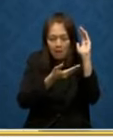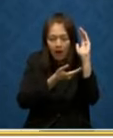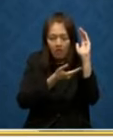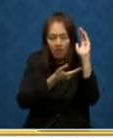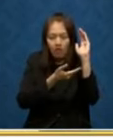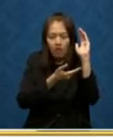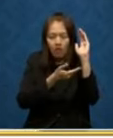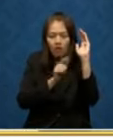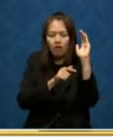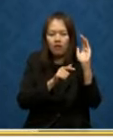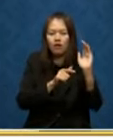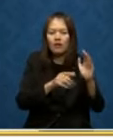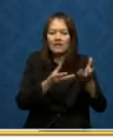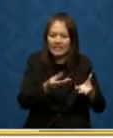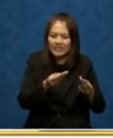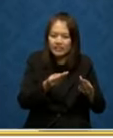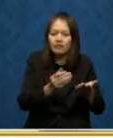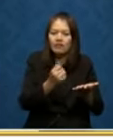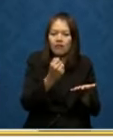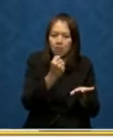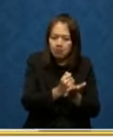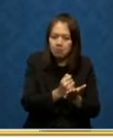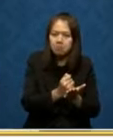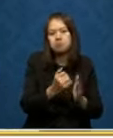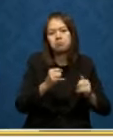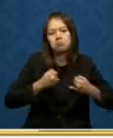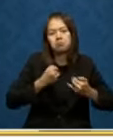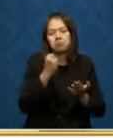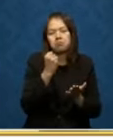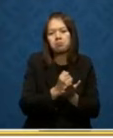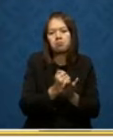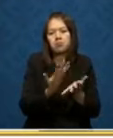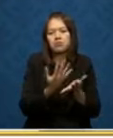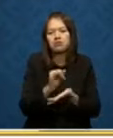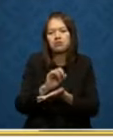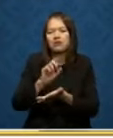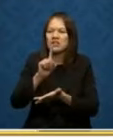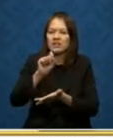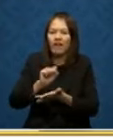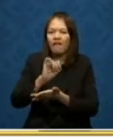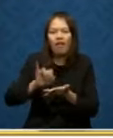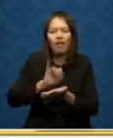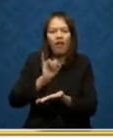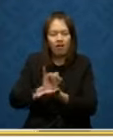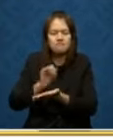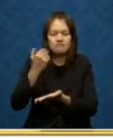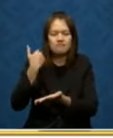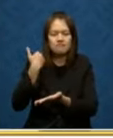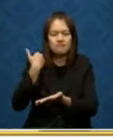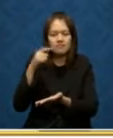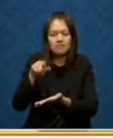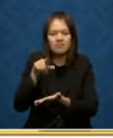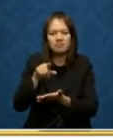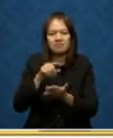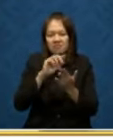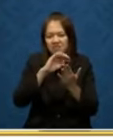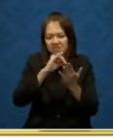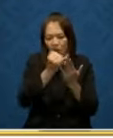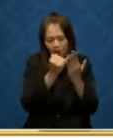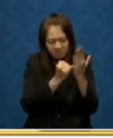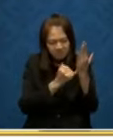ที่ไม่มีเอกสารสิทธิ์อันนี้สำคัญครับท่านประธานครับมีเป็นแสนไล่นะครับผมไม่แน่ใจว่าถ้ารวมทุกจังหวัดแล้ว